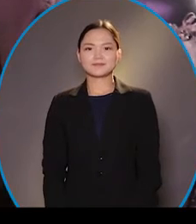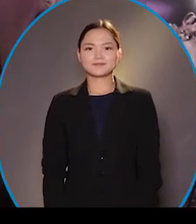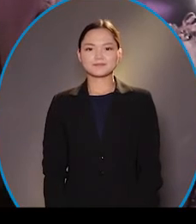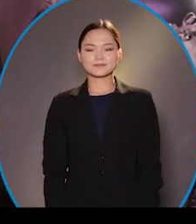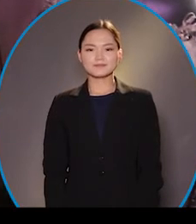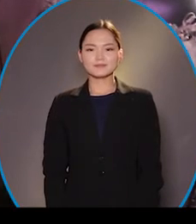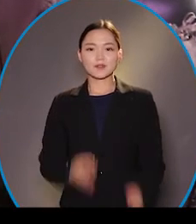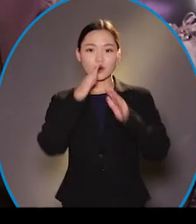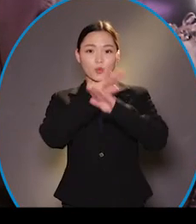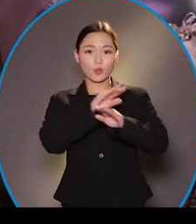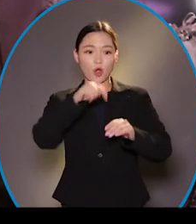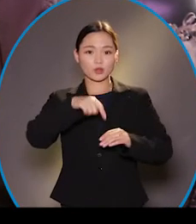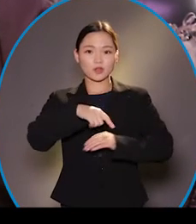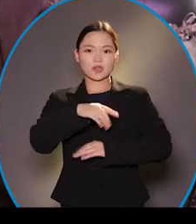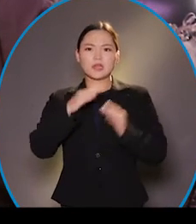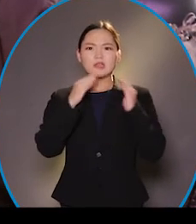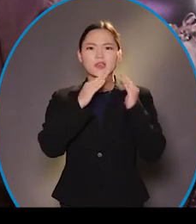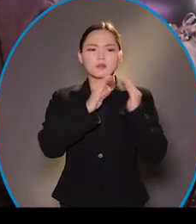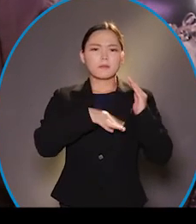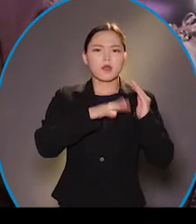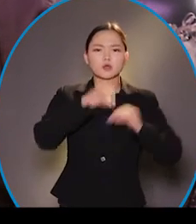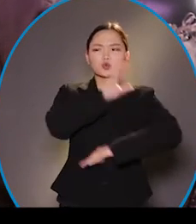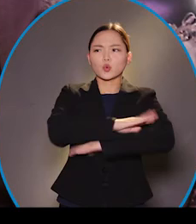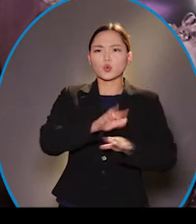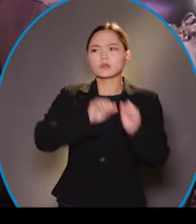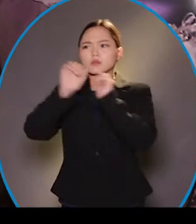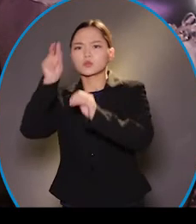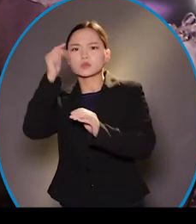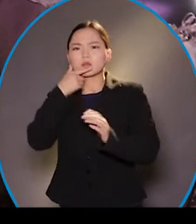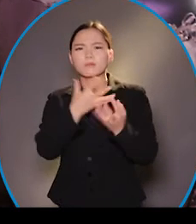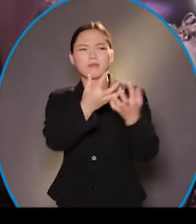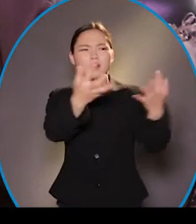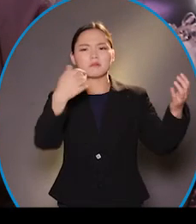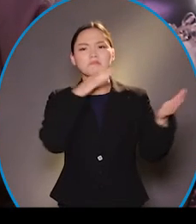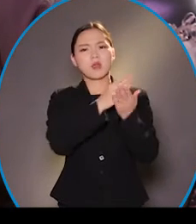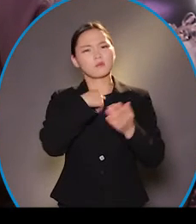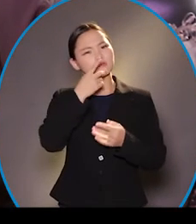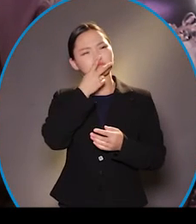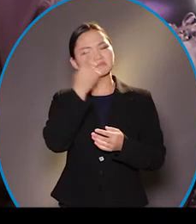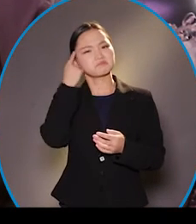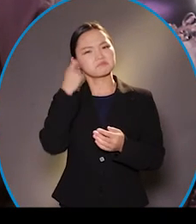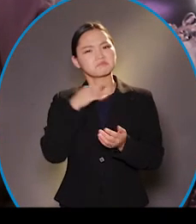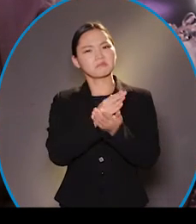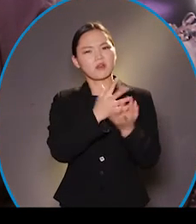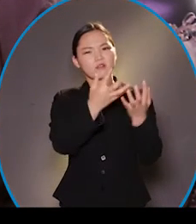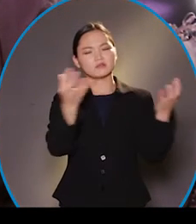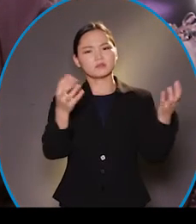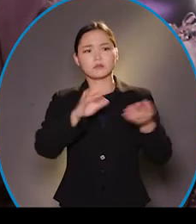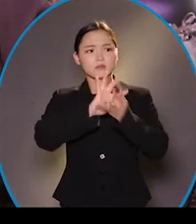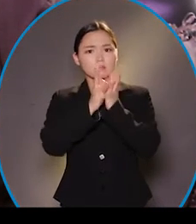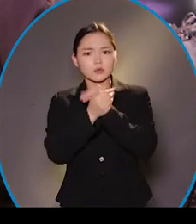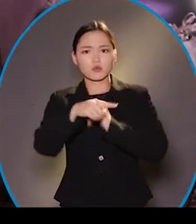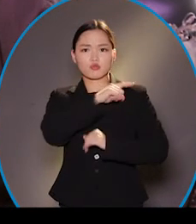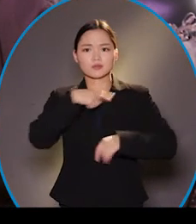Хүүхдээ гэртээ одоо сургуульд өгч чадахгүй байгаа хүмүүс бол би зөндөө байгаа гэж бодож байгаа. Тэрний оронд харин өөртөө цаг